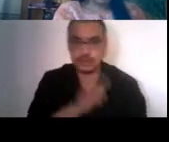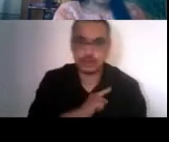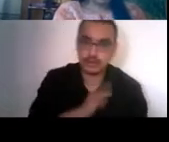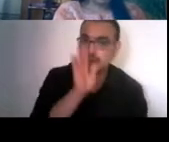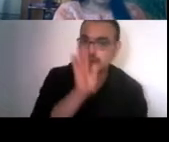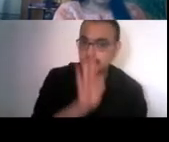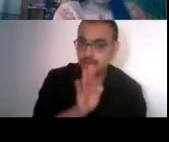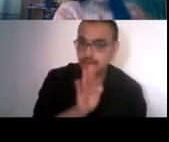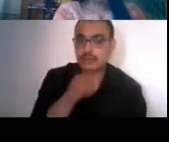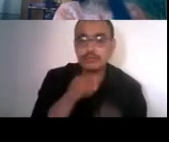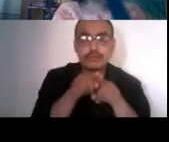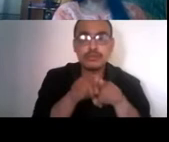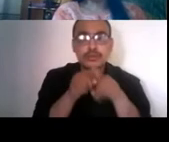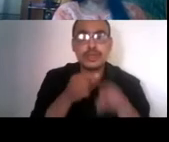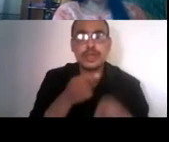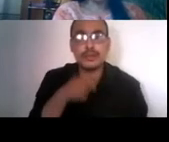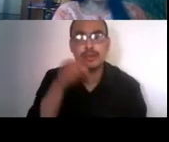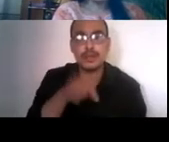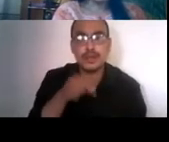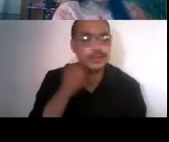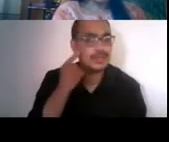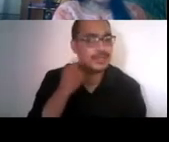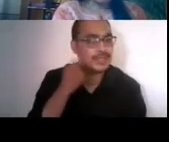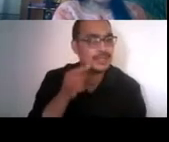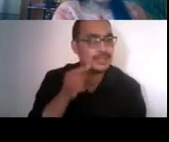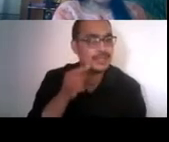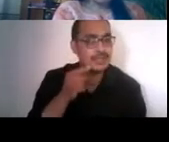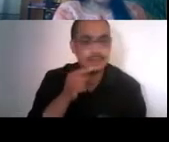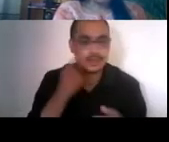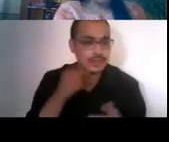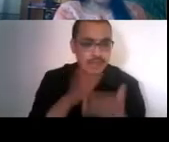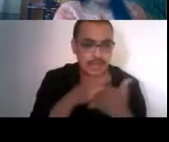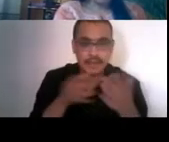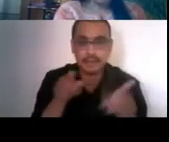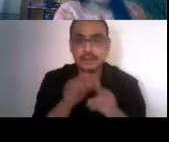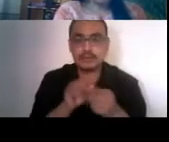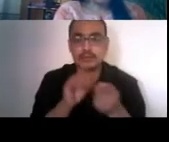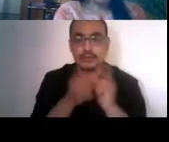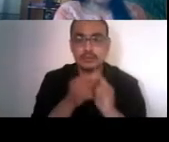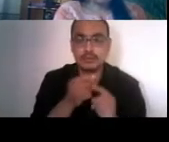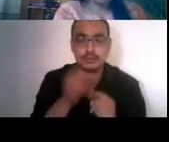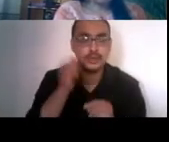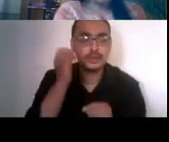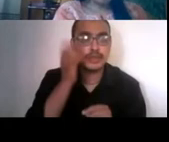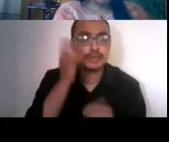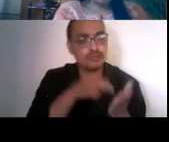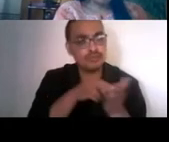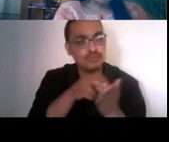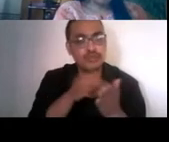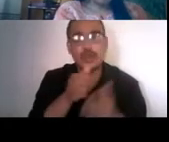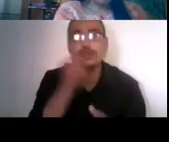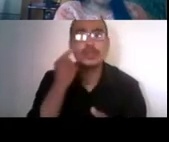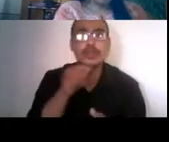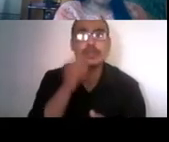हाम्रो दैनिकी र तालिकामै फरक पर्यो नि त बिहानसम्म हामी हिँडिरहेका थियौँ बिहान अरू दिन हामी 9-10 बजीसम्म अफिस पुग्थ्यौँ